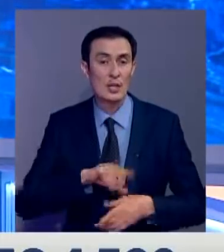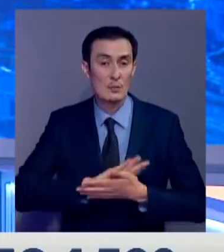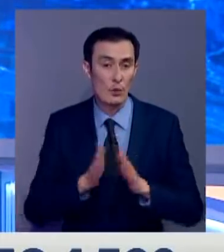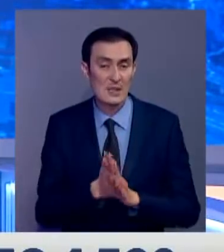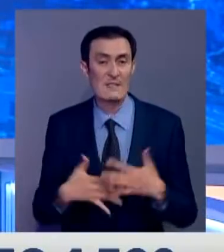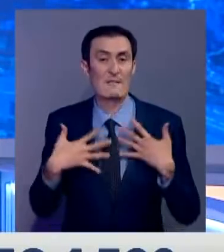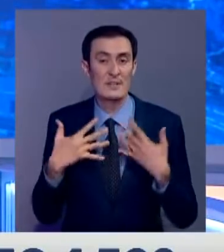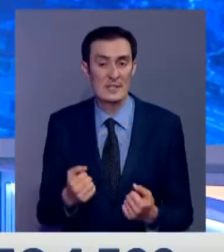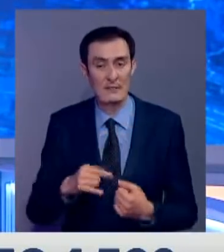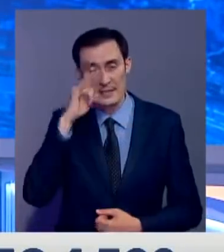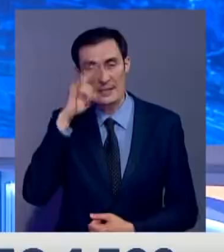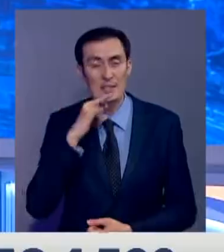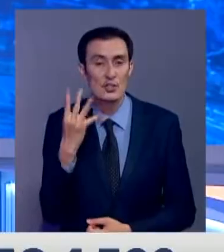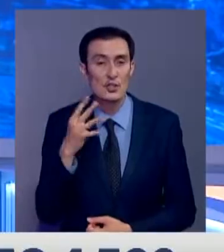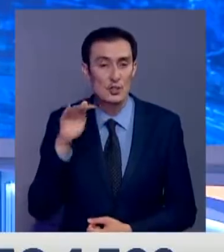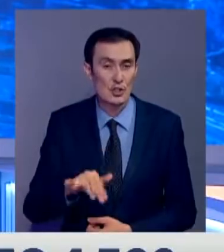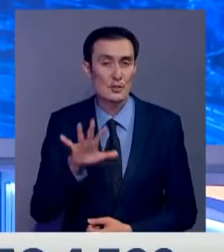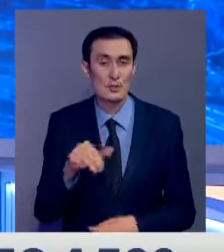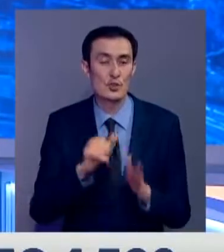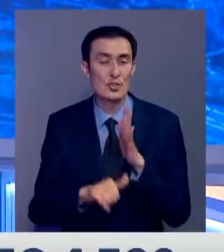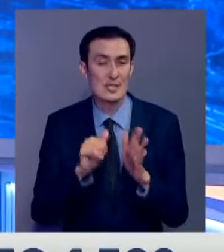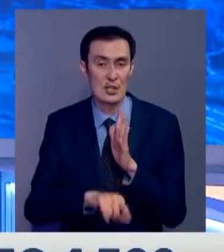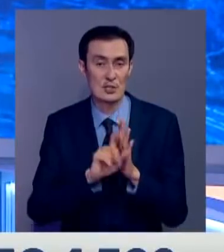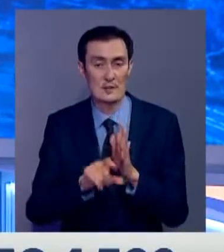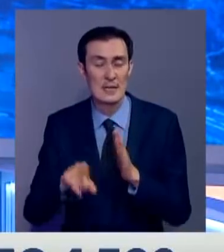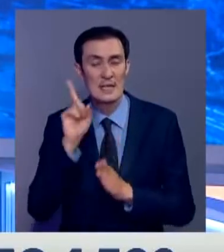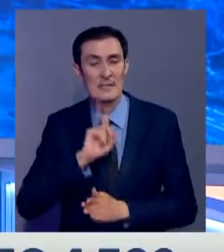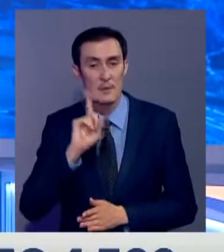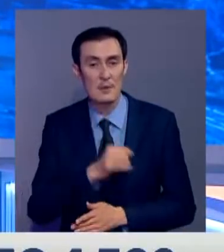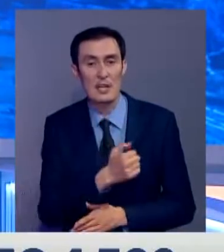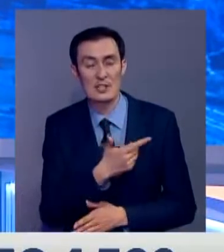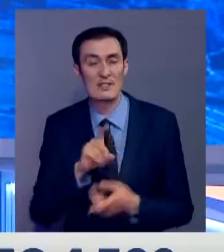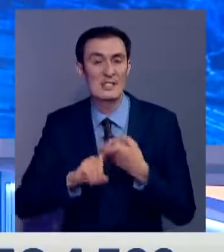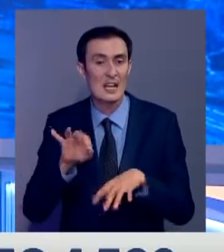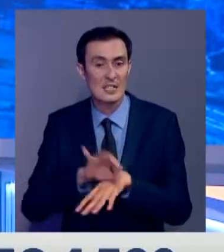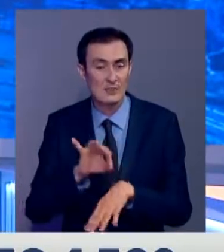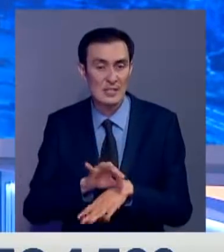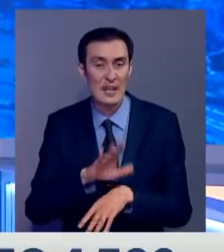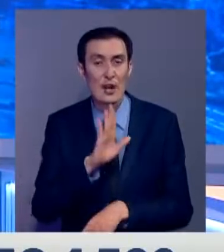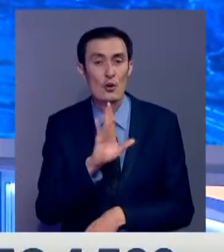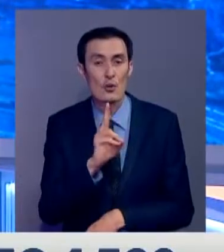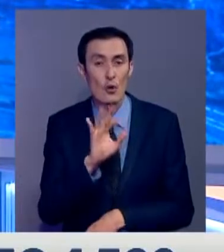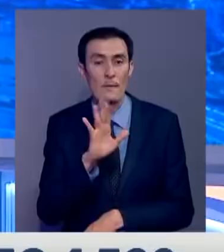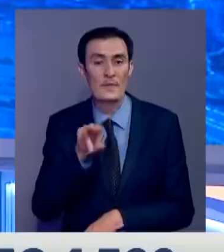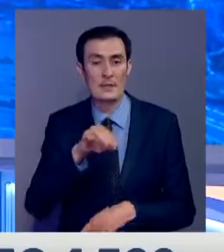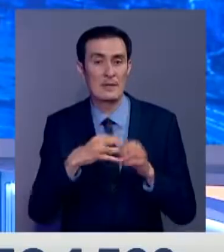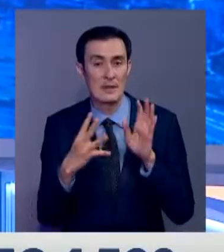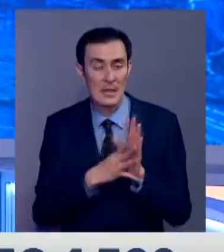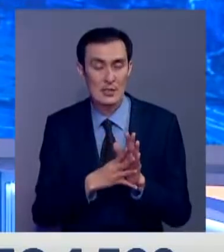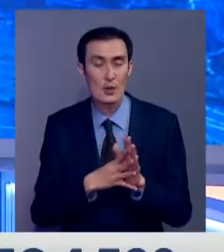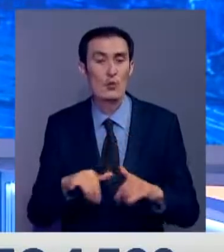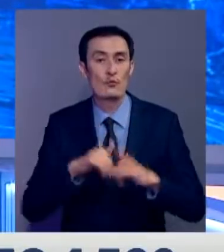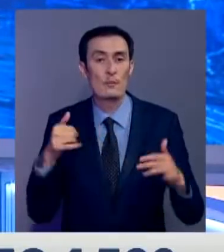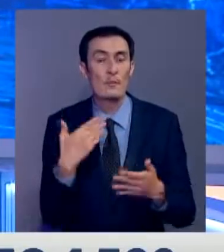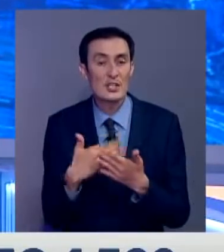образом, выздоровевших по стране 4560. Тем временем, число заразившихся COVID-19 по республике